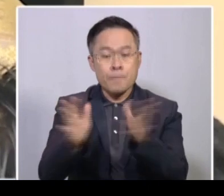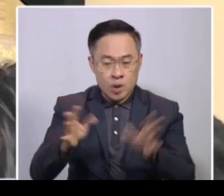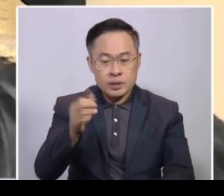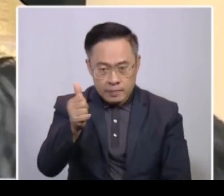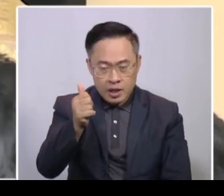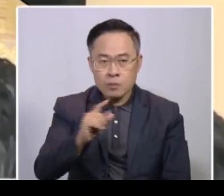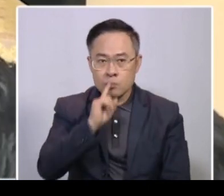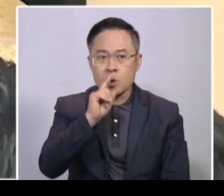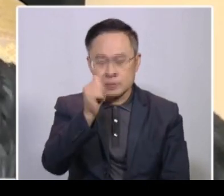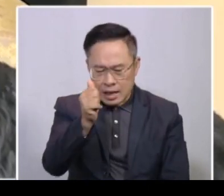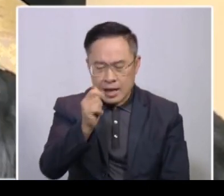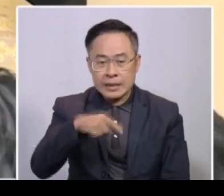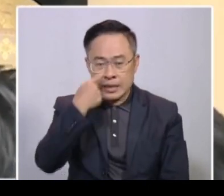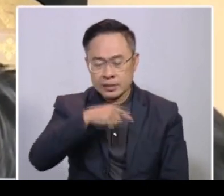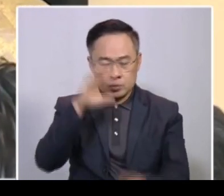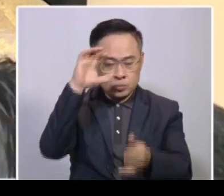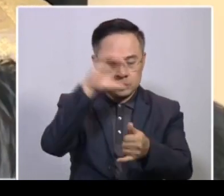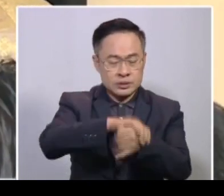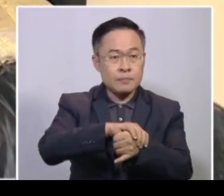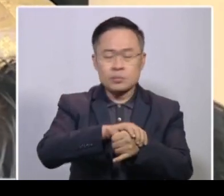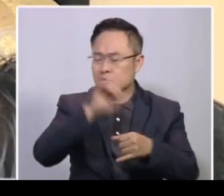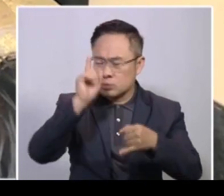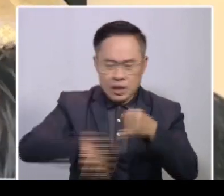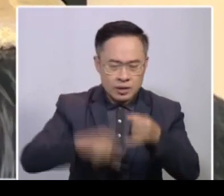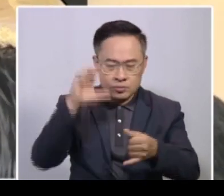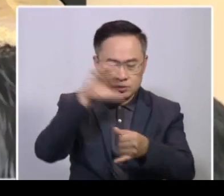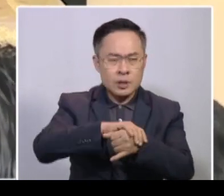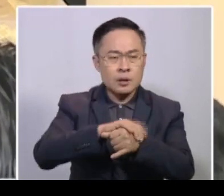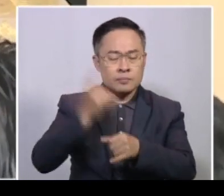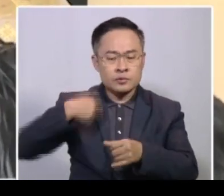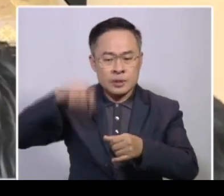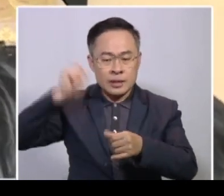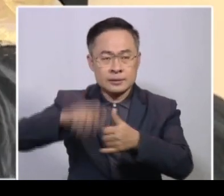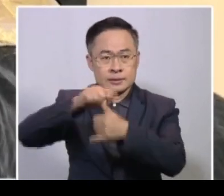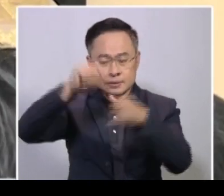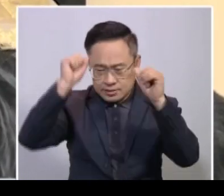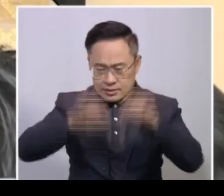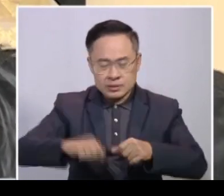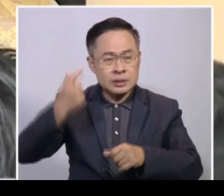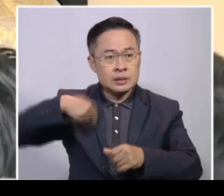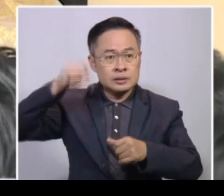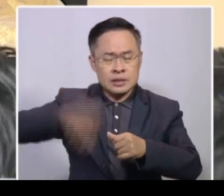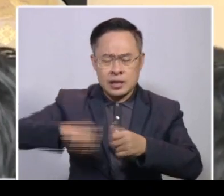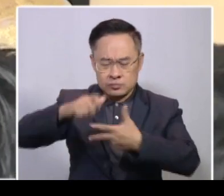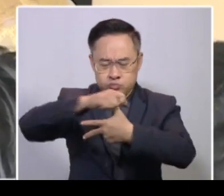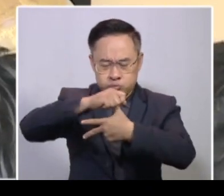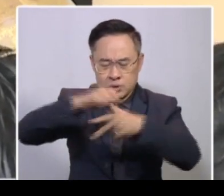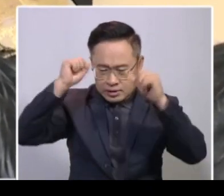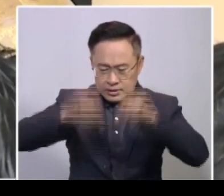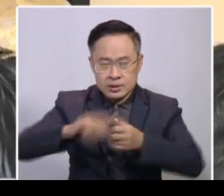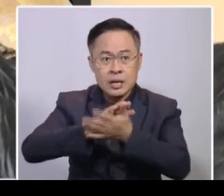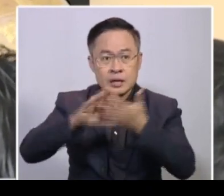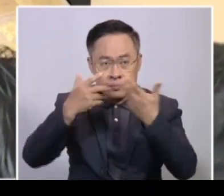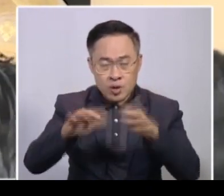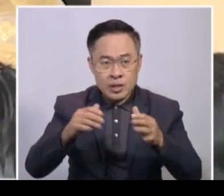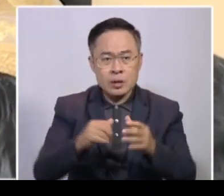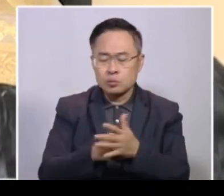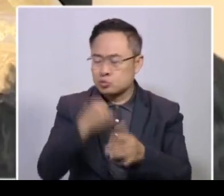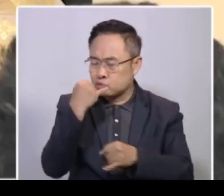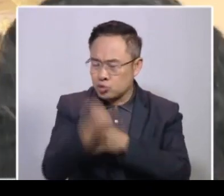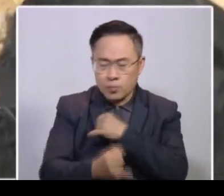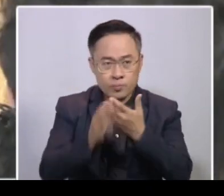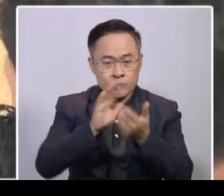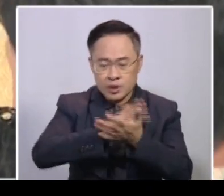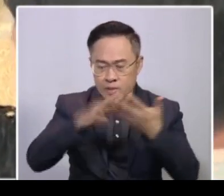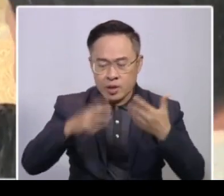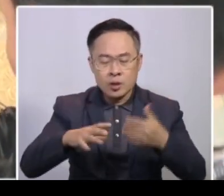ผู้ต้องคำพิพากษาถึงที่สุดหรือผู้มีส่วนได้เสียสามารถที่จะยื่นเรื่องทูลเกล้าถวายฎีกาขอประ